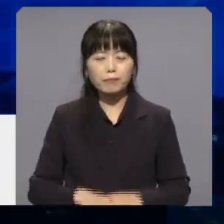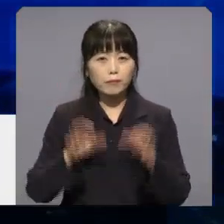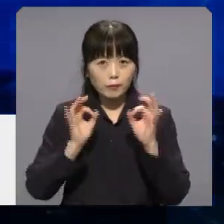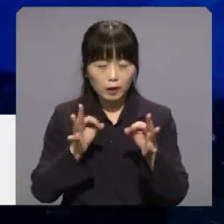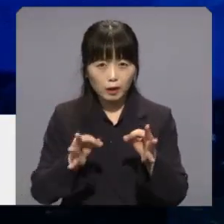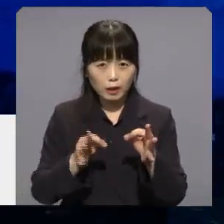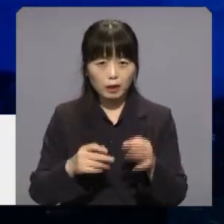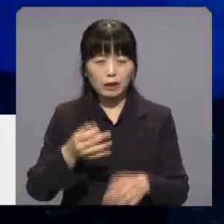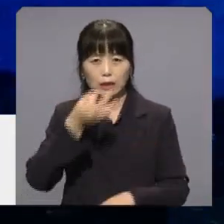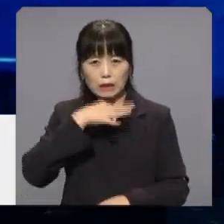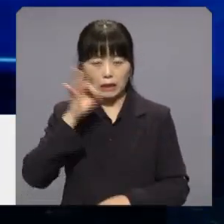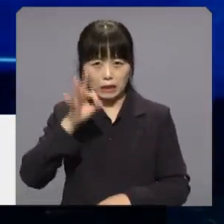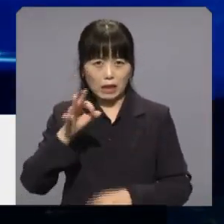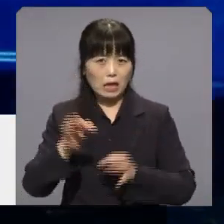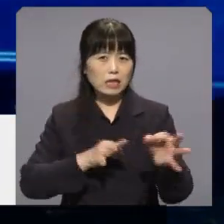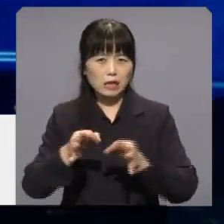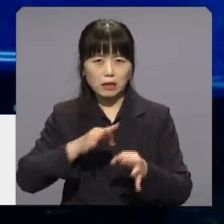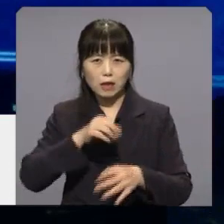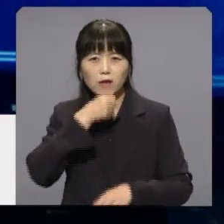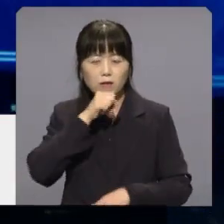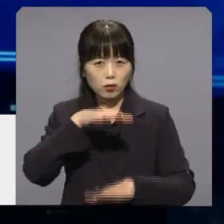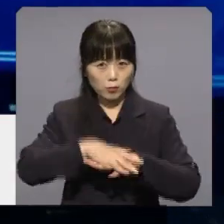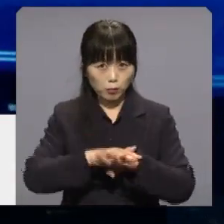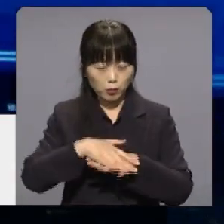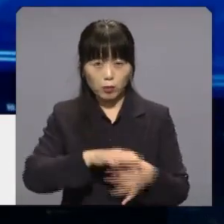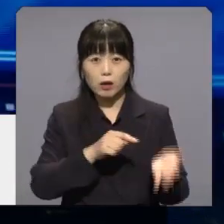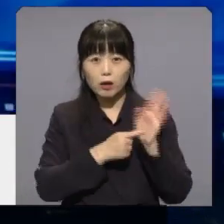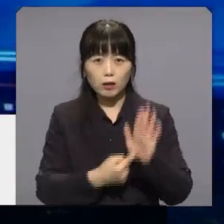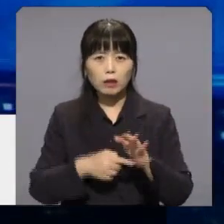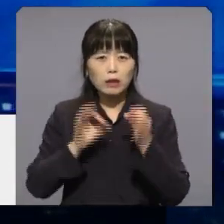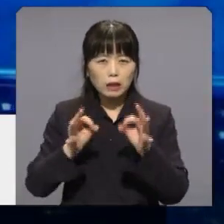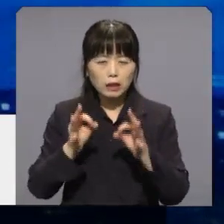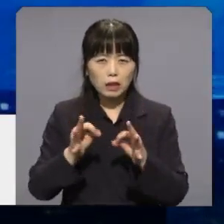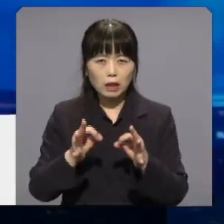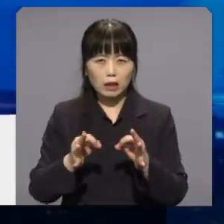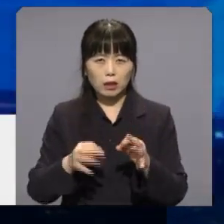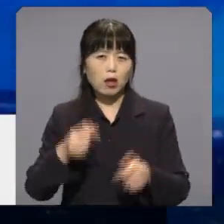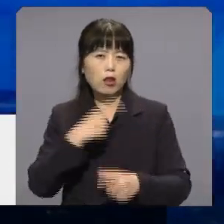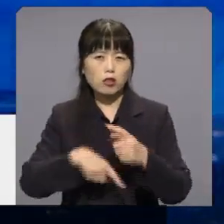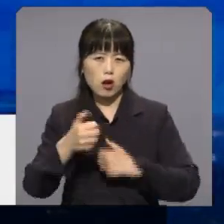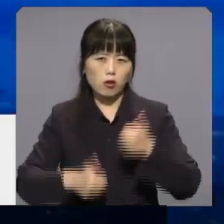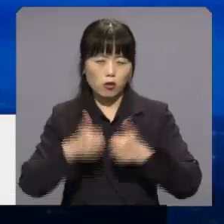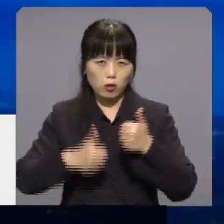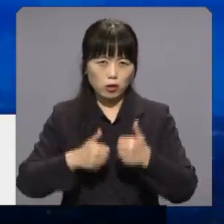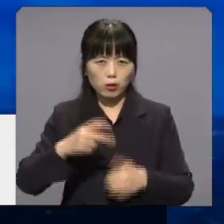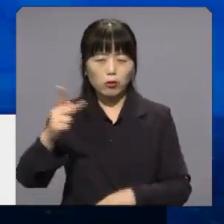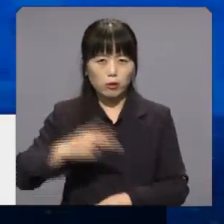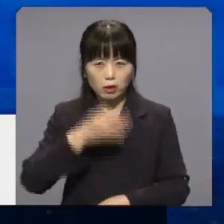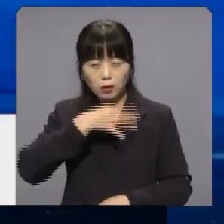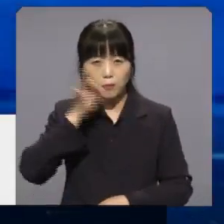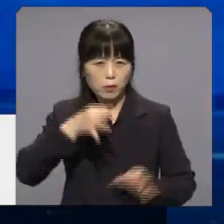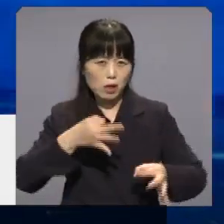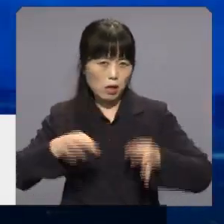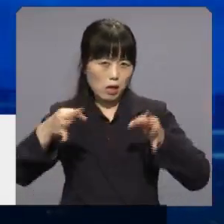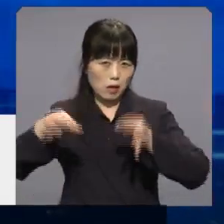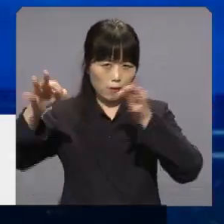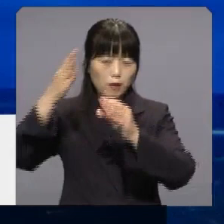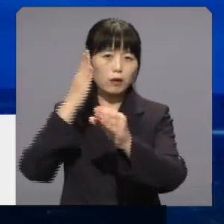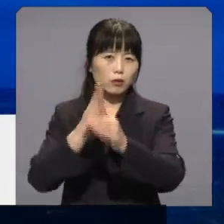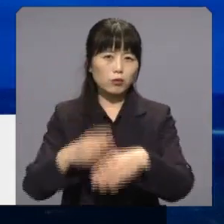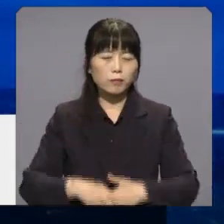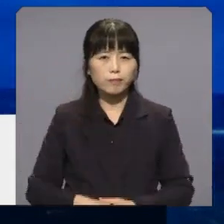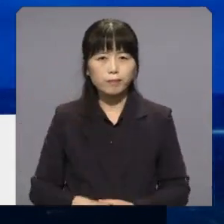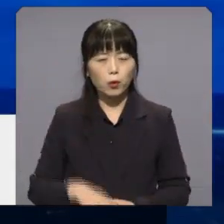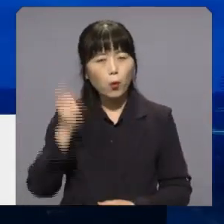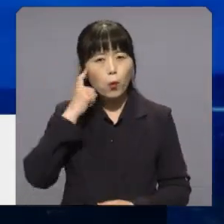들의 이른바 이자 장사 성적표가 공개되면서 은 애들은 더 경쟁적으로 대출금이 를 올리고 있는 분위기입니다